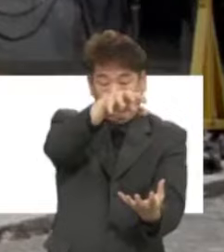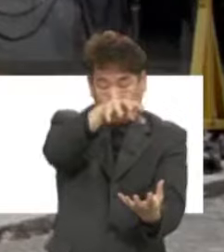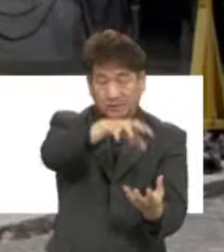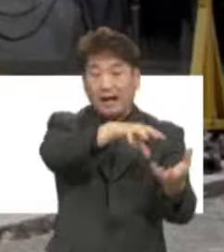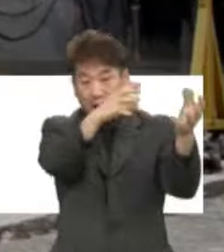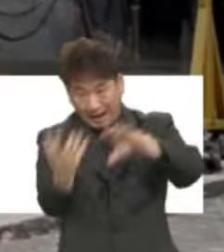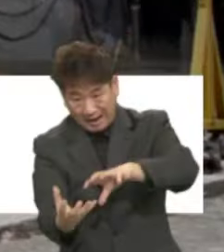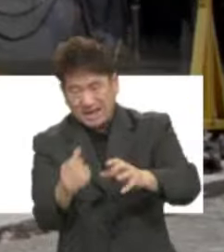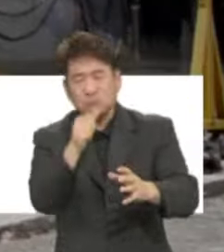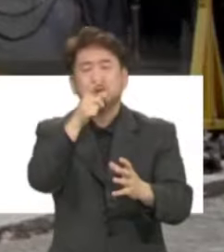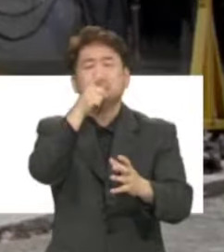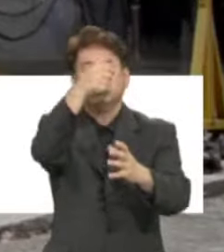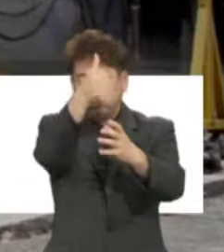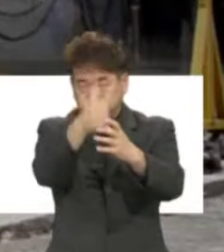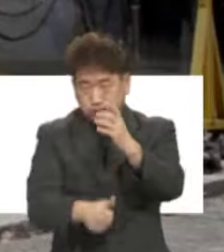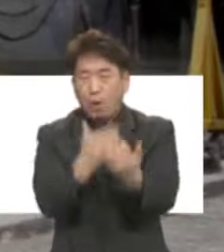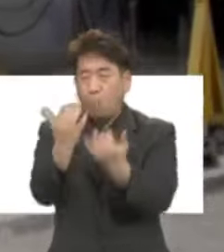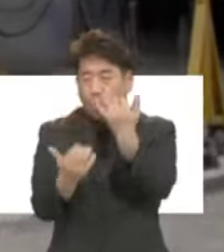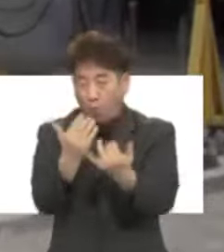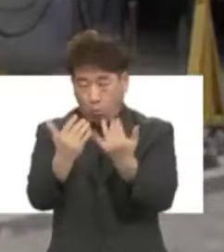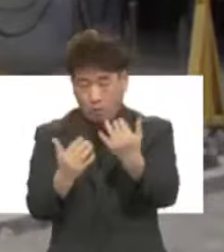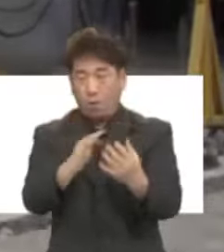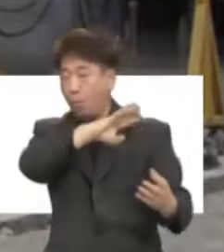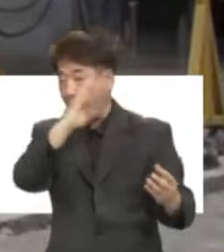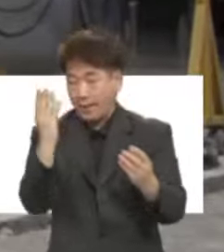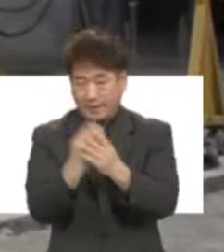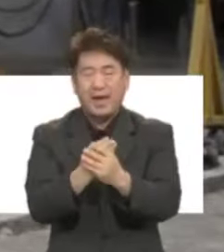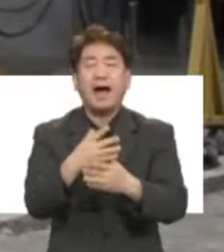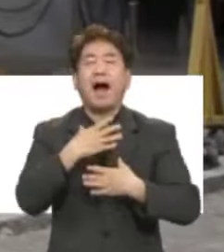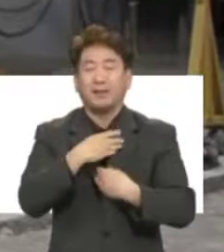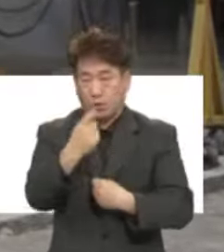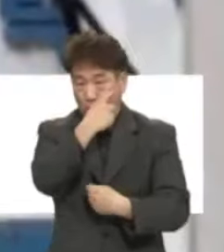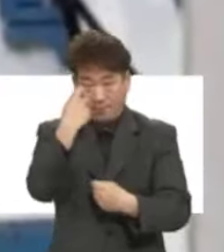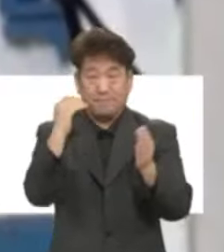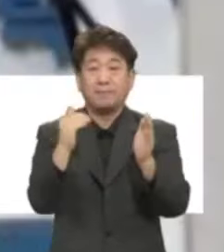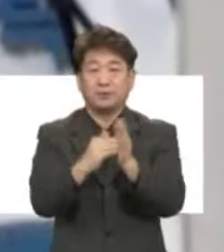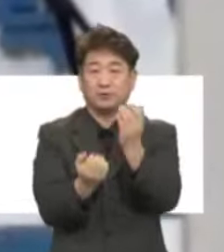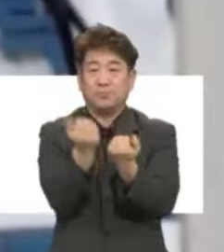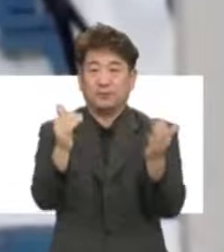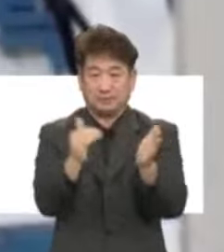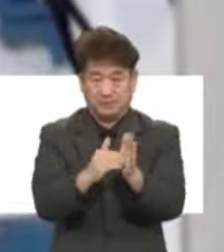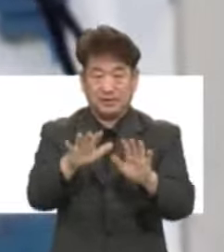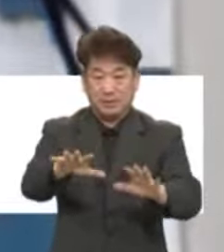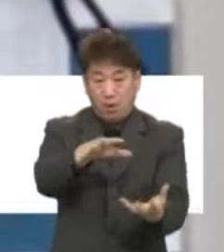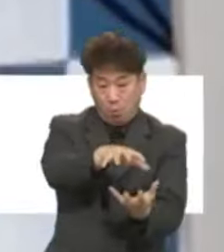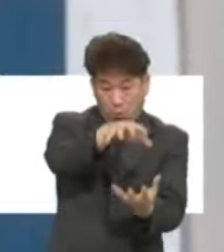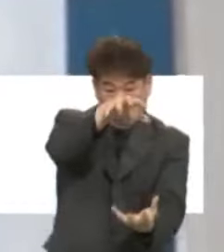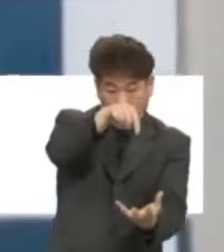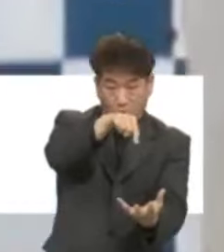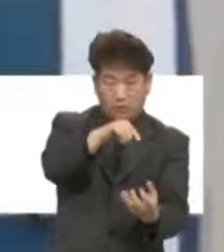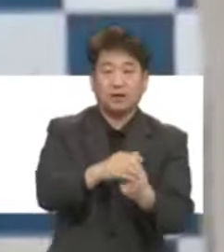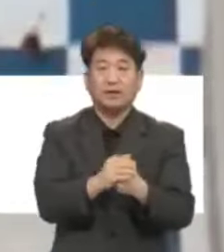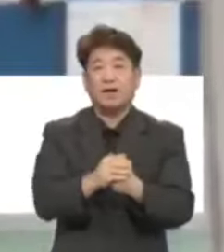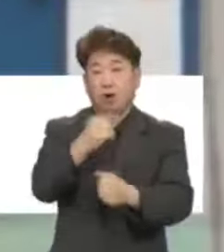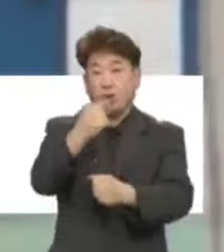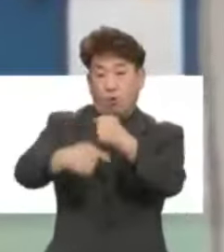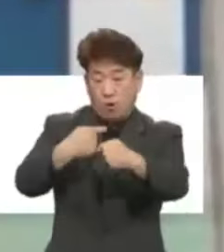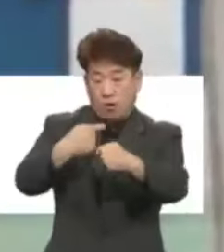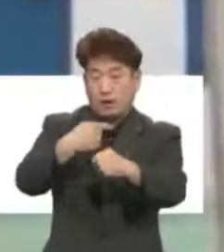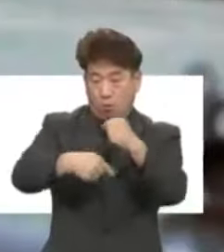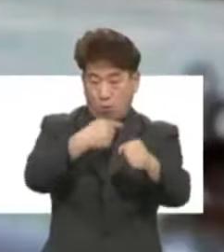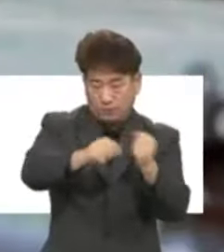화재 침수 시험 등을 거쳐 개발 완료했다고 설명했습니다 연구진은 이번 대용량 운반 용기가 원전내 사용후